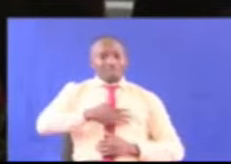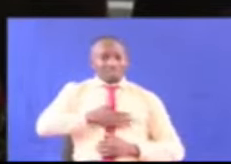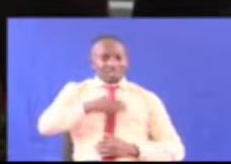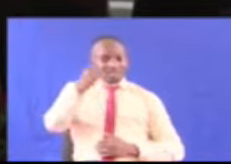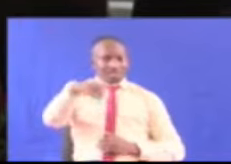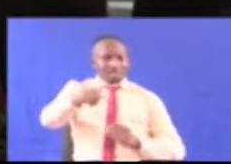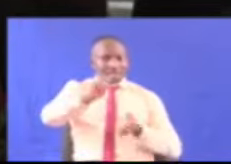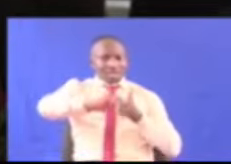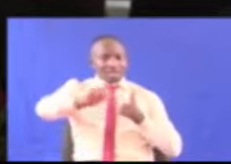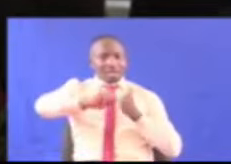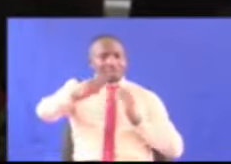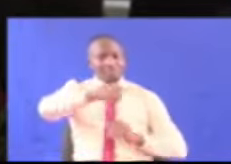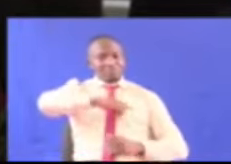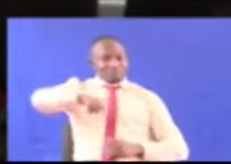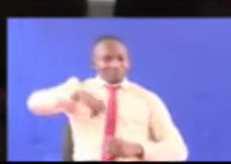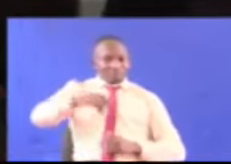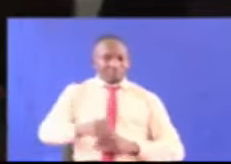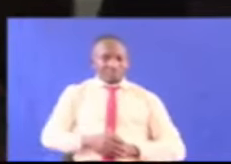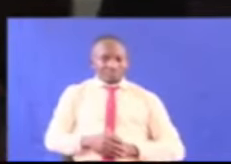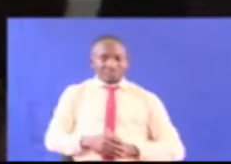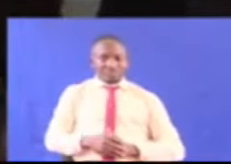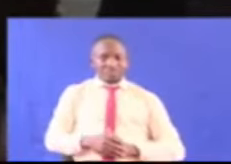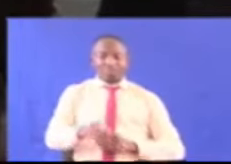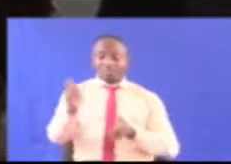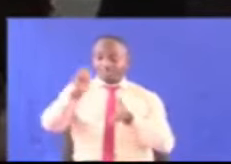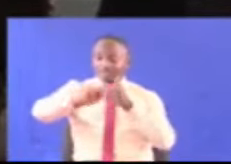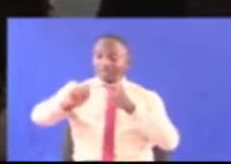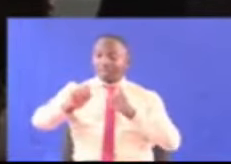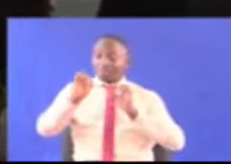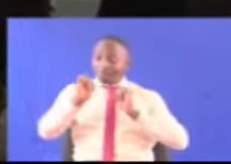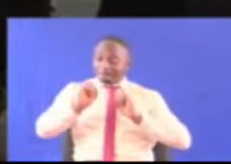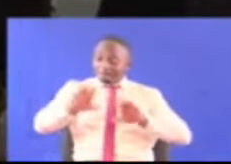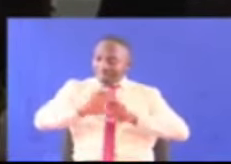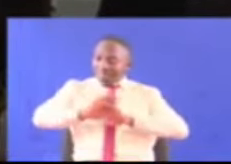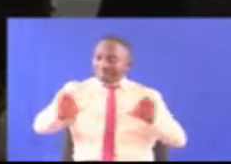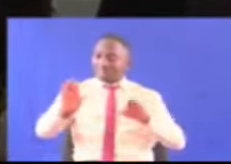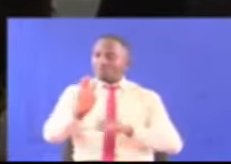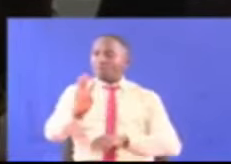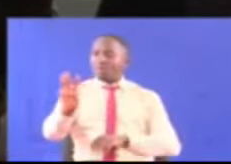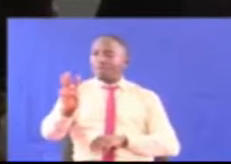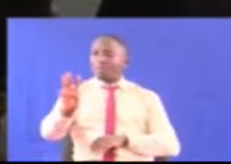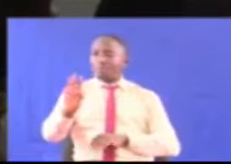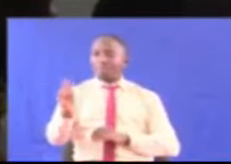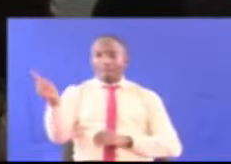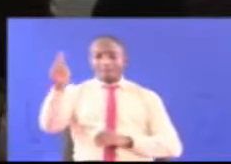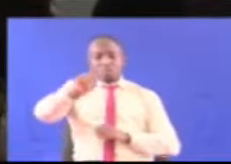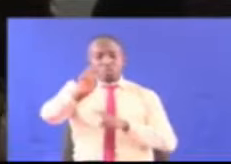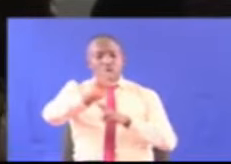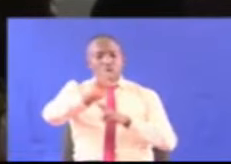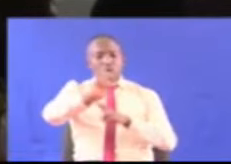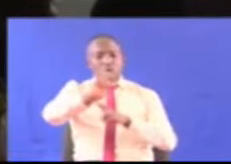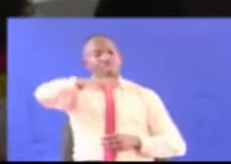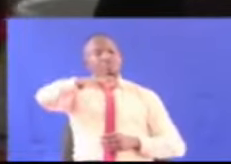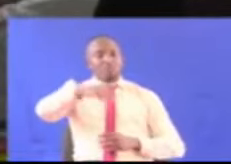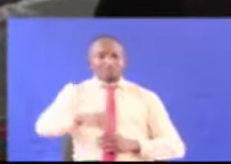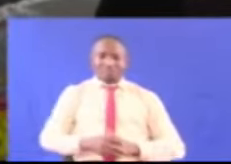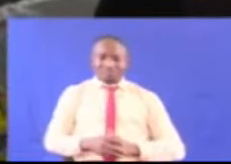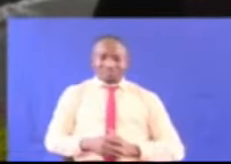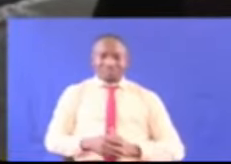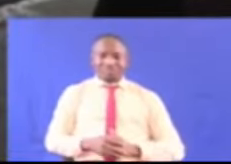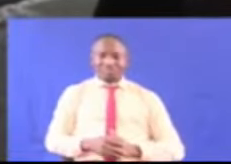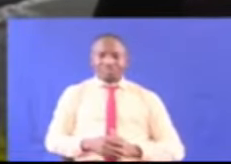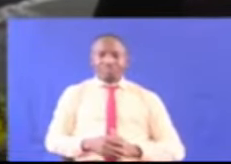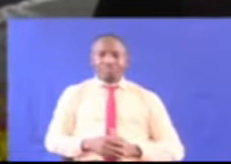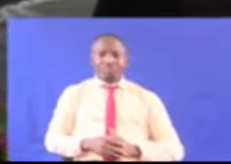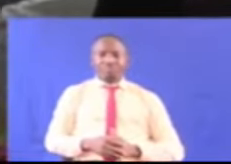Asante sana katibu wetu. Huyo ni katibu wetu mpya kabisa wa wilaya, amekuja kulinda jimbo.